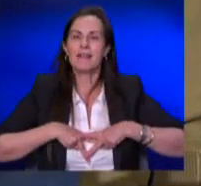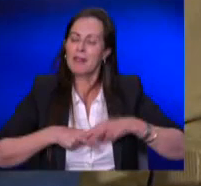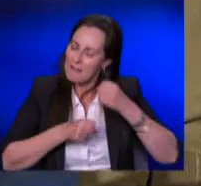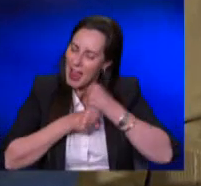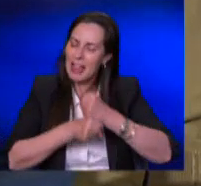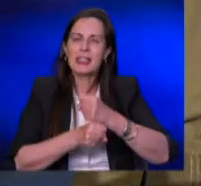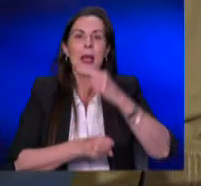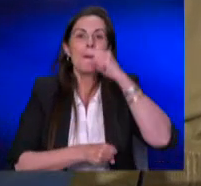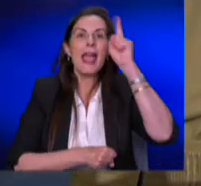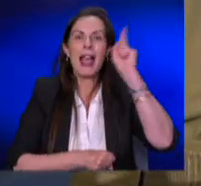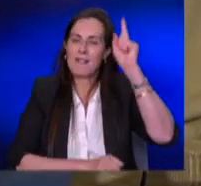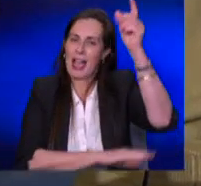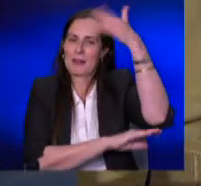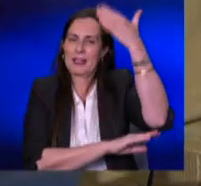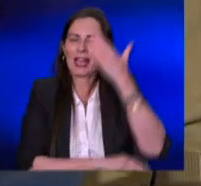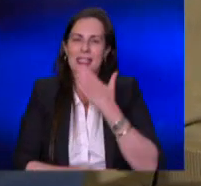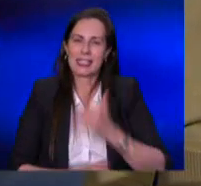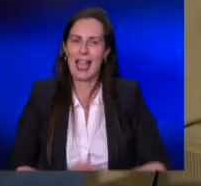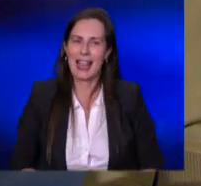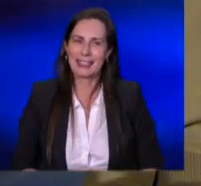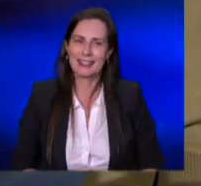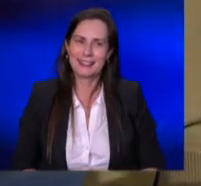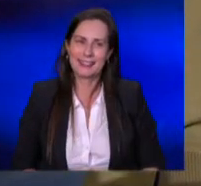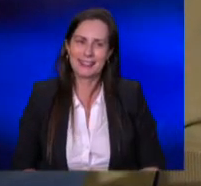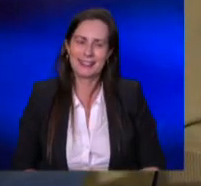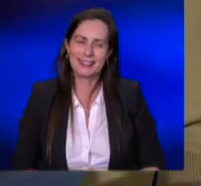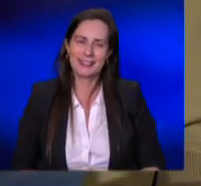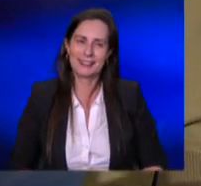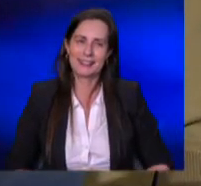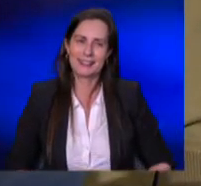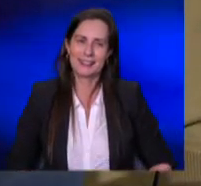ולייצג בגאווה את מדינת ישראל.